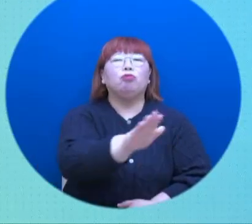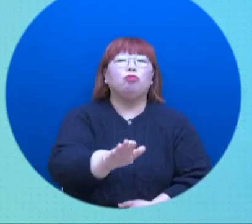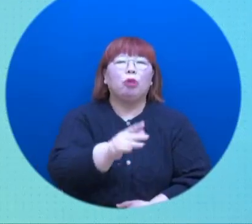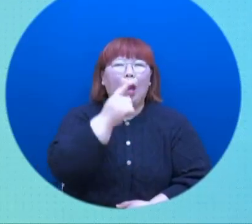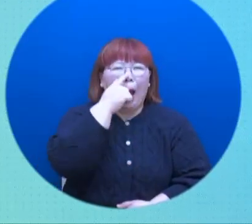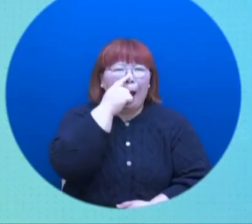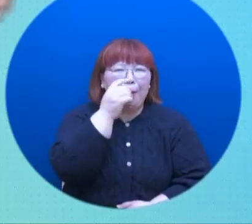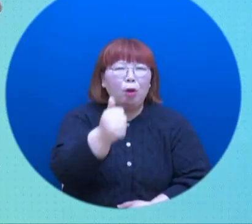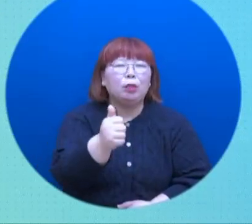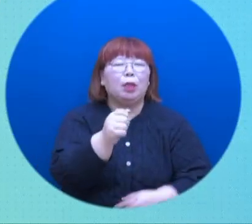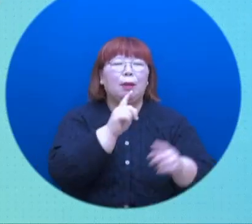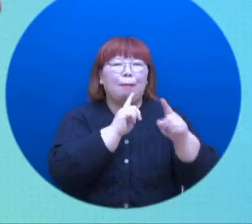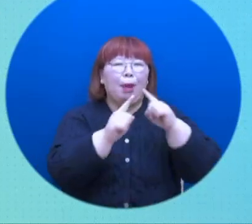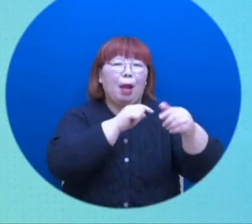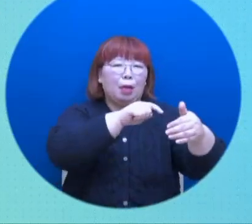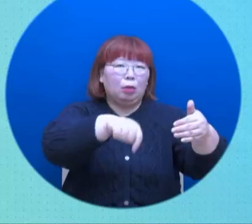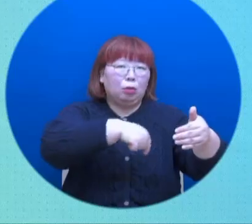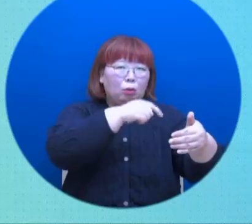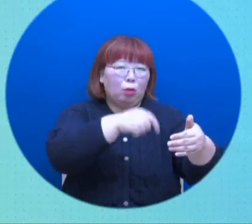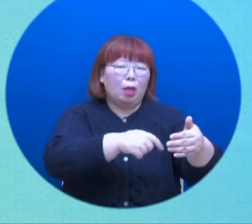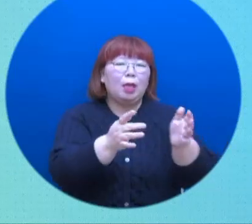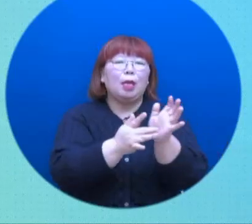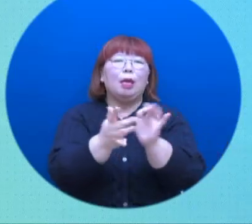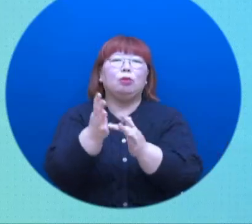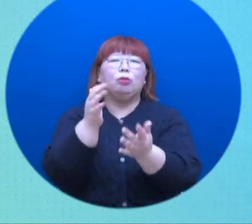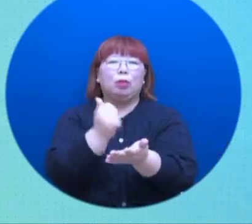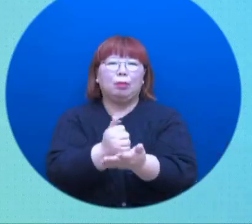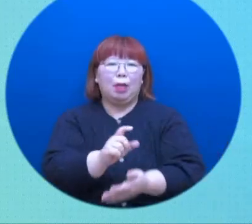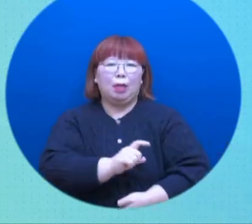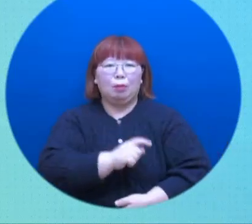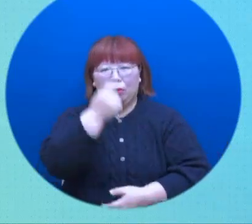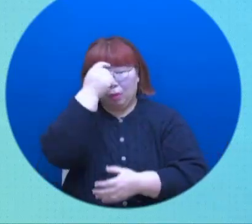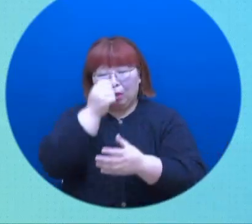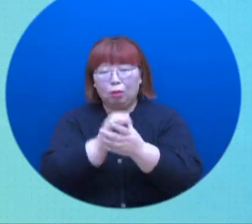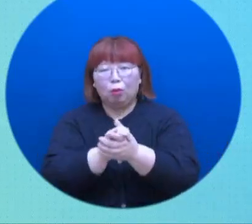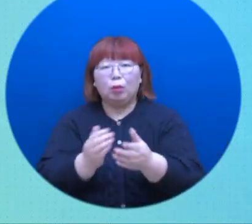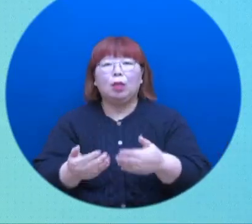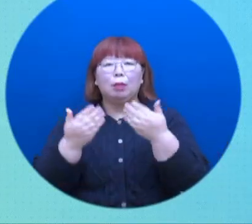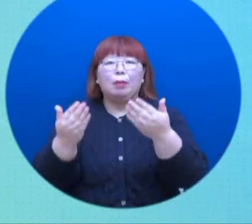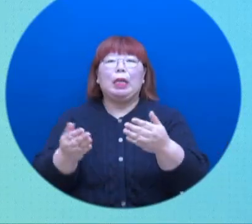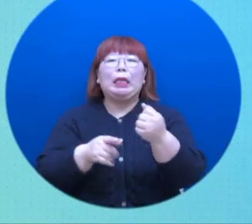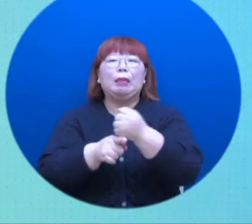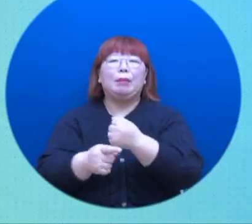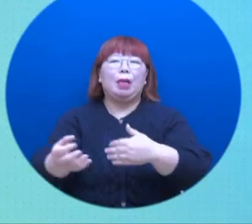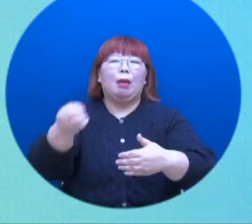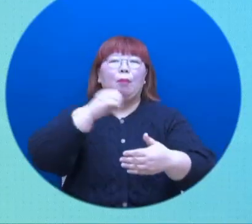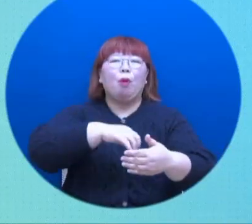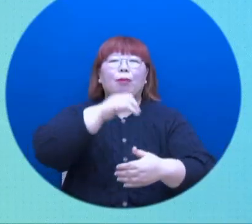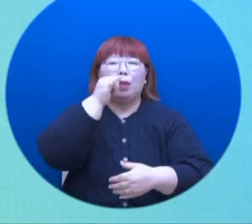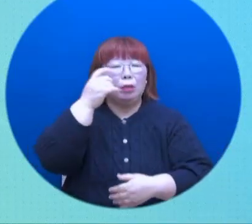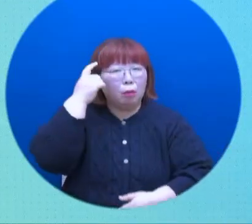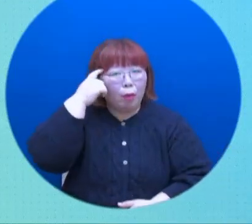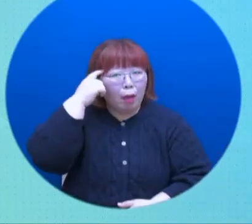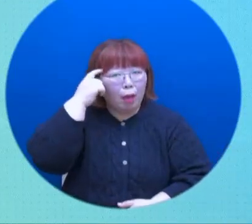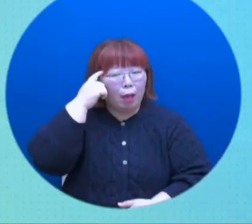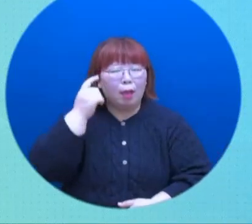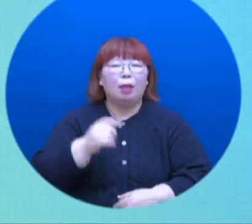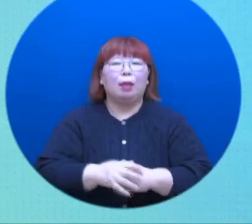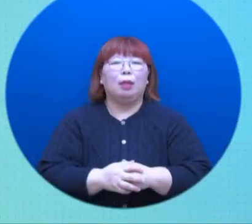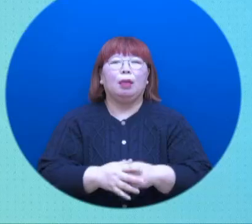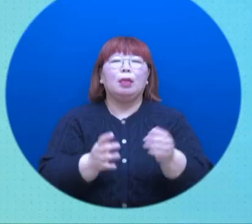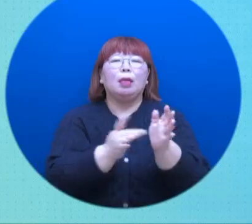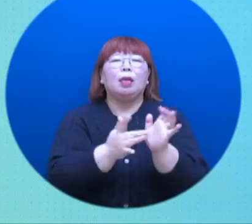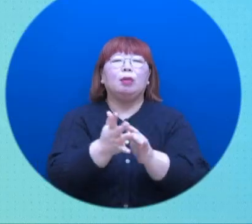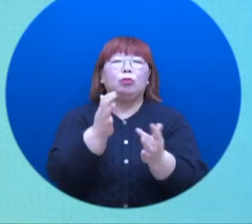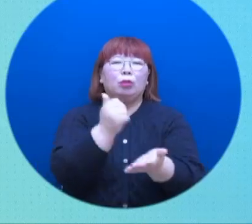아버지라는 말 속에 예수님의 이름으로 기도합니다라는 의미가 포함되어 있다는 거예요. 왜요? 예수님의